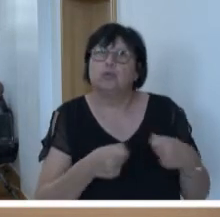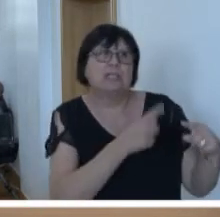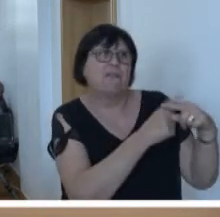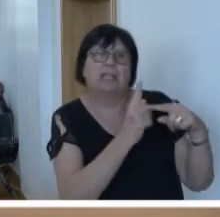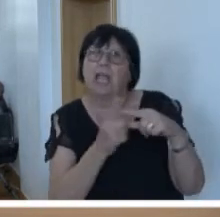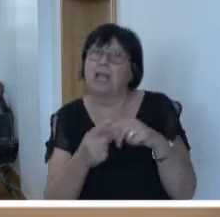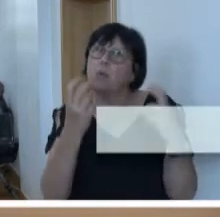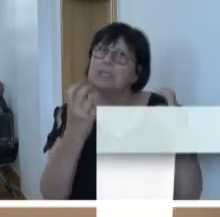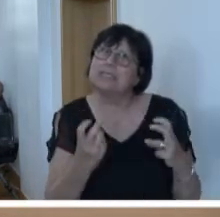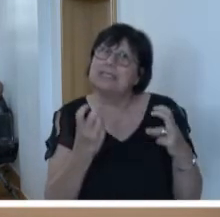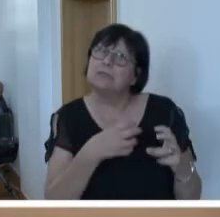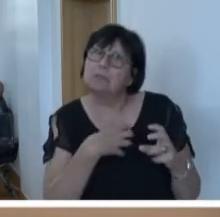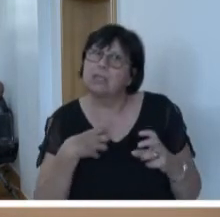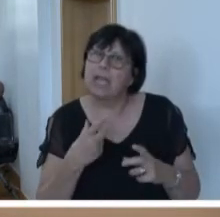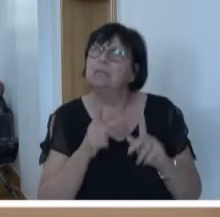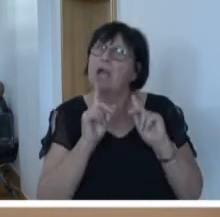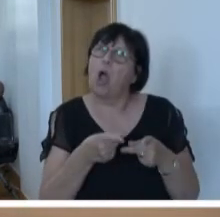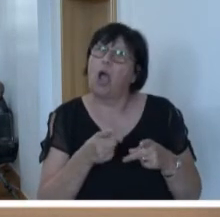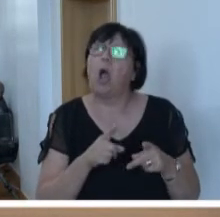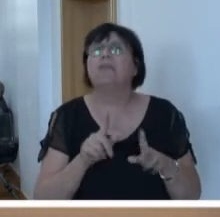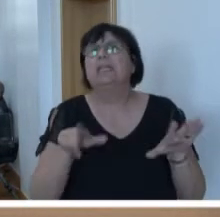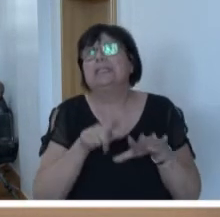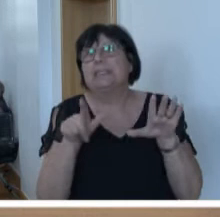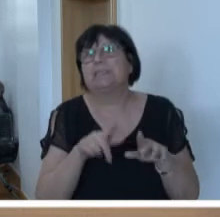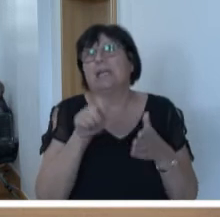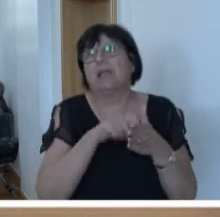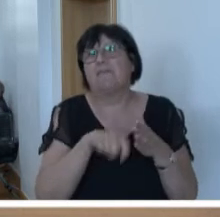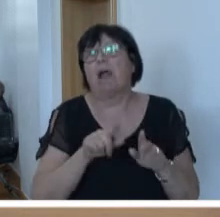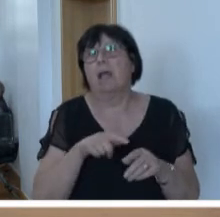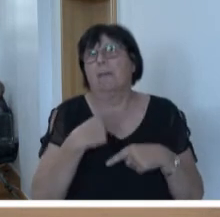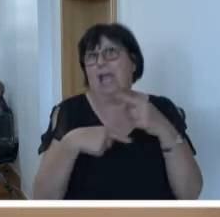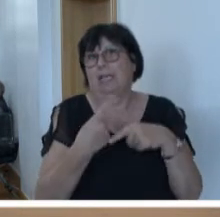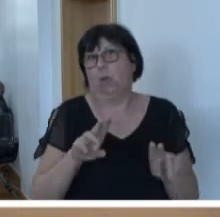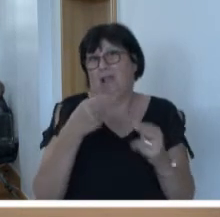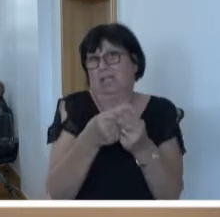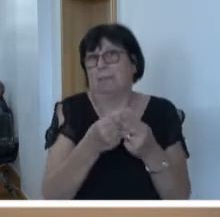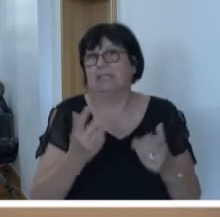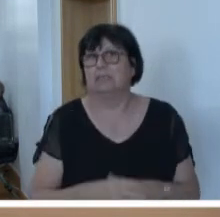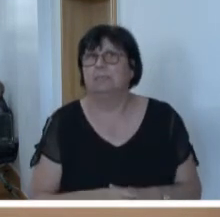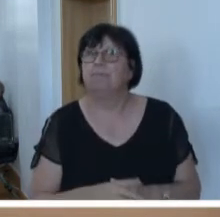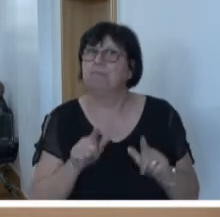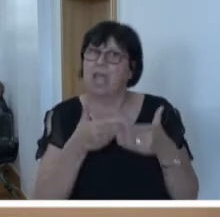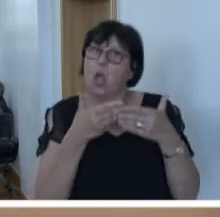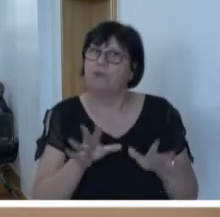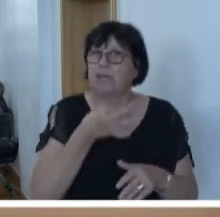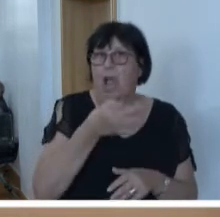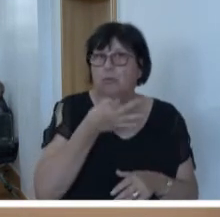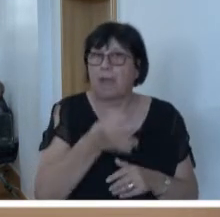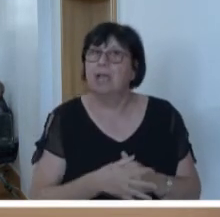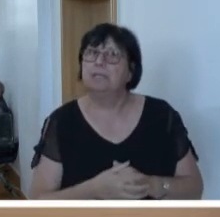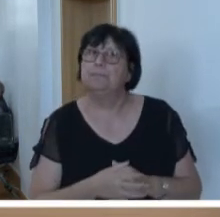die Fraktionen müssen eben auch auf die 17. Wahlperiode angepasst werden. Ich eröffne hierzu die